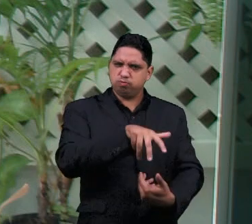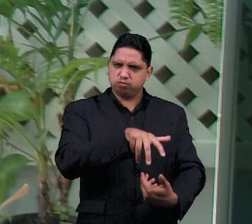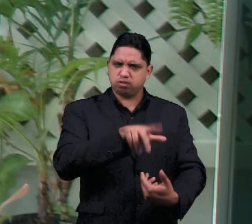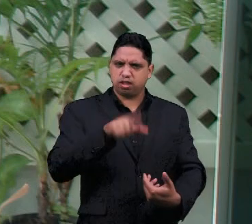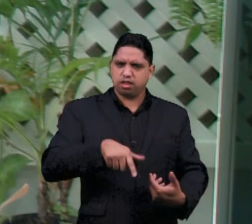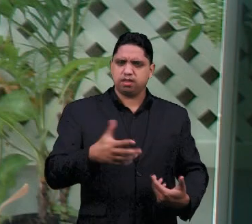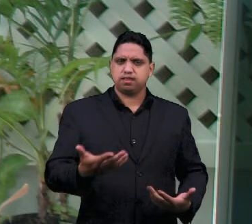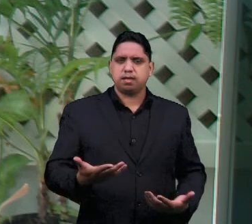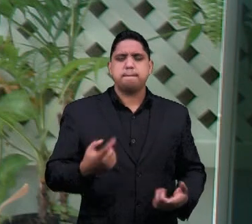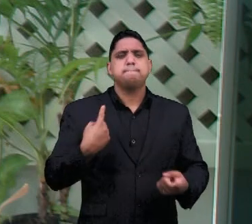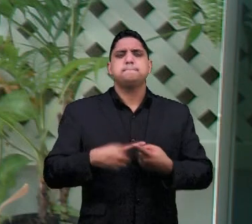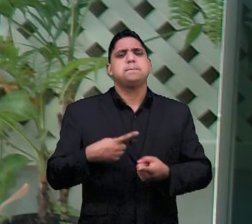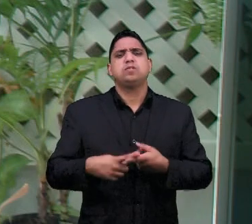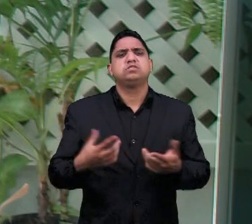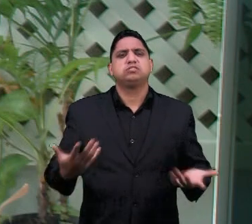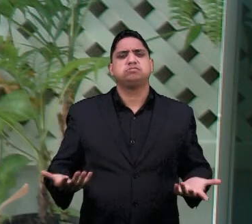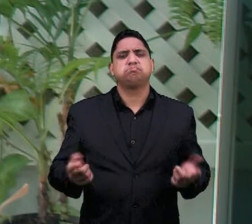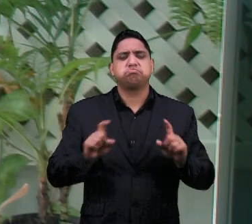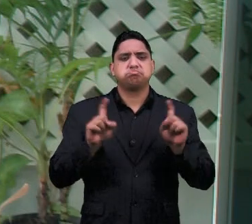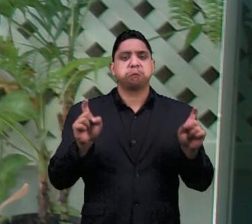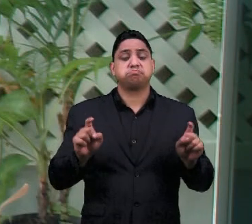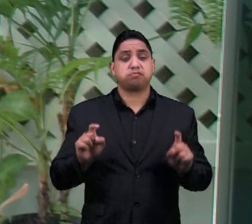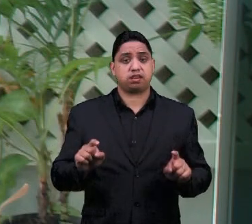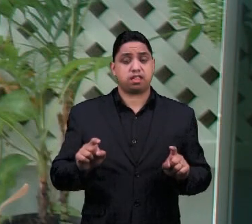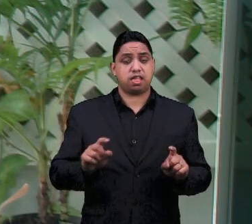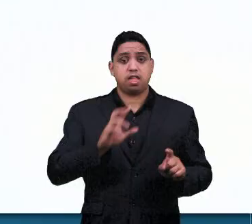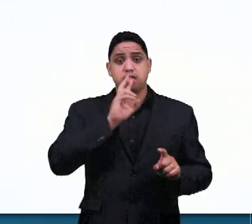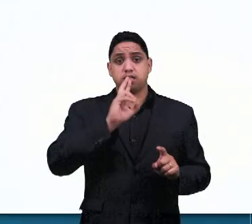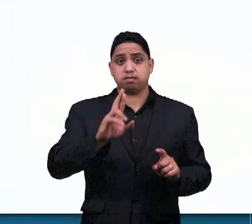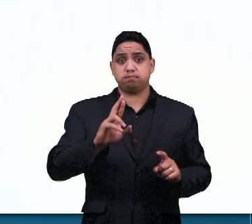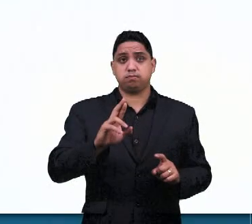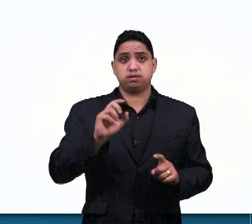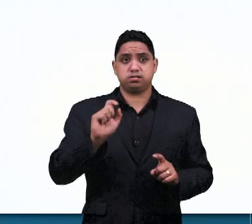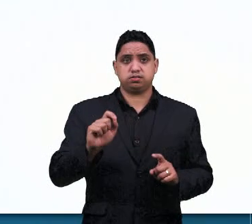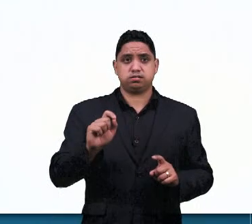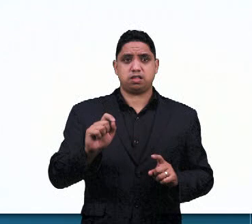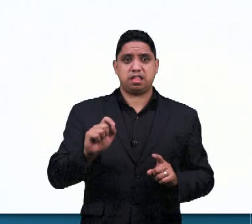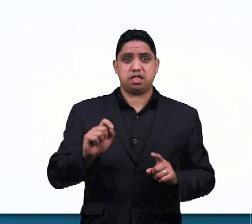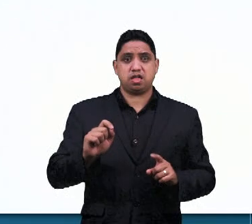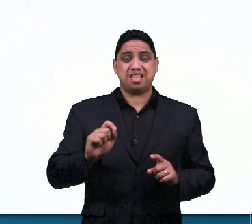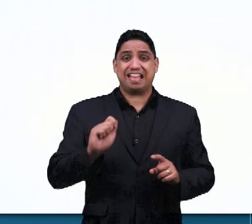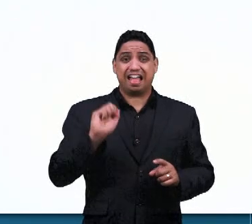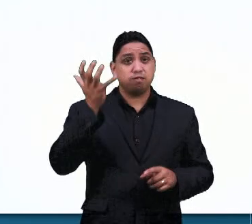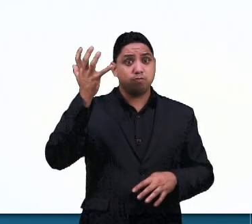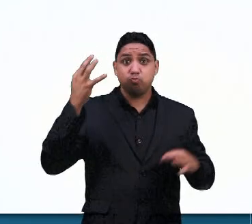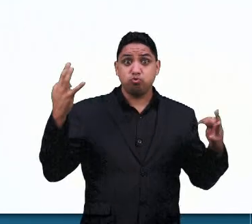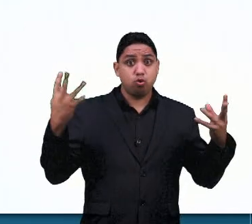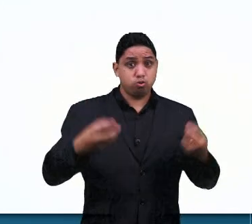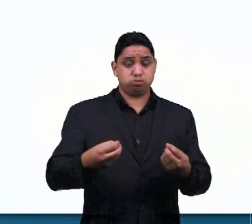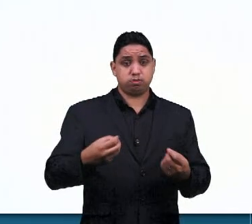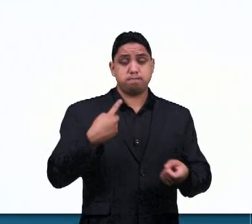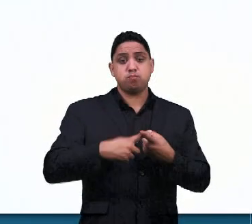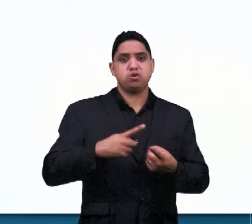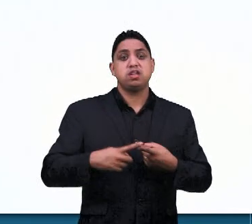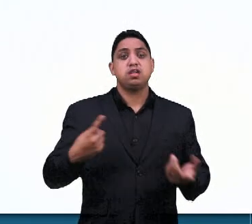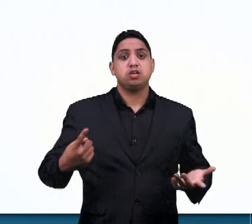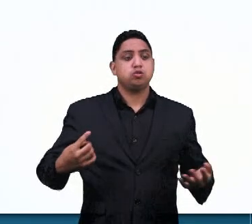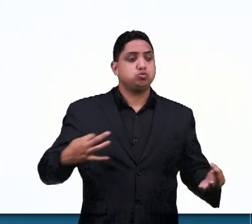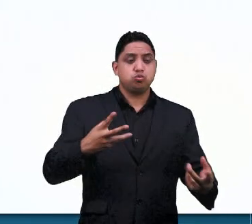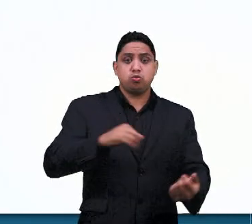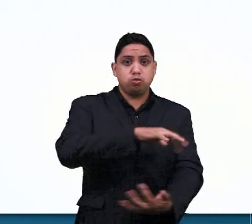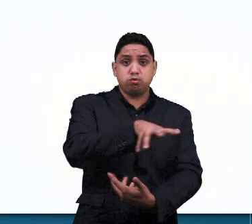qui se somment dans le cri de la minuit sont pour toutes les personnes du monde. Pourquoi? La réponse est dit, les